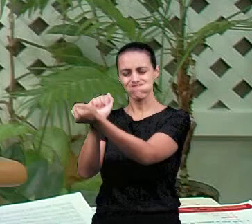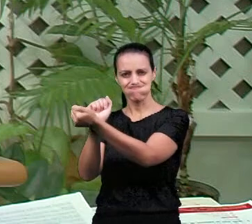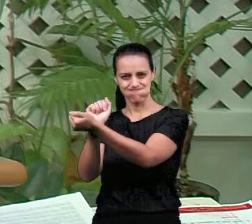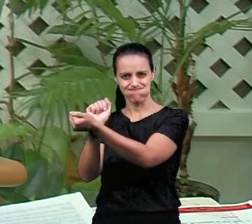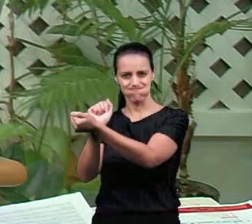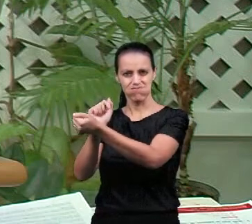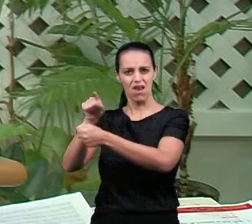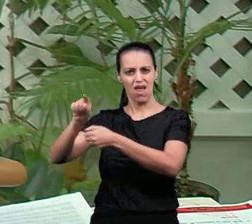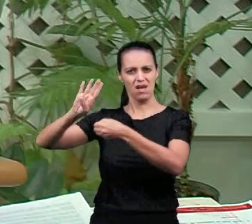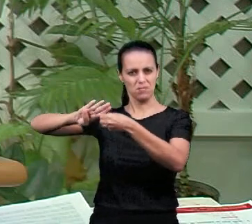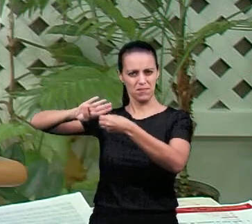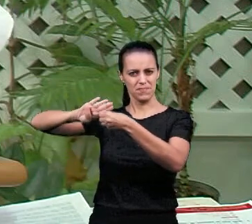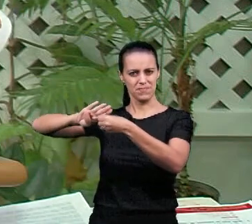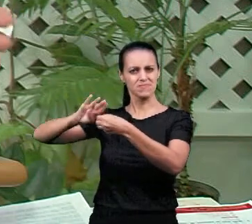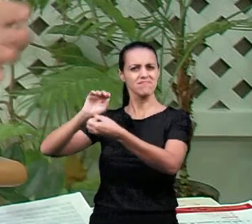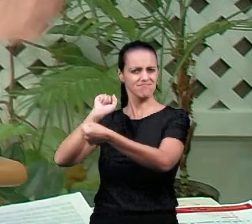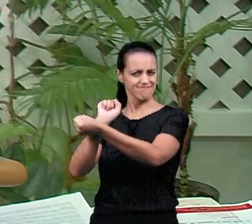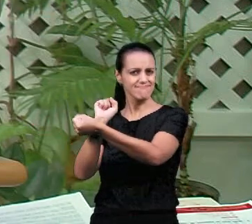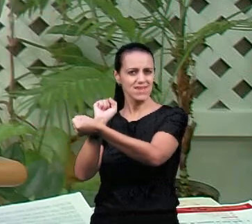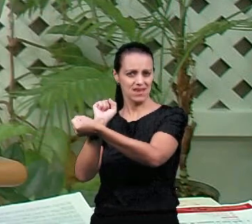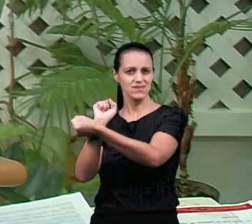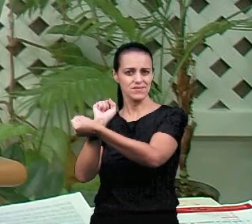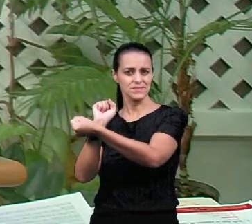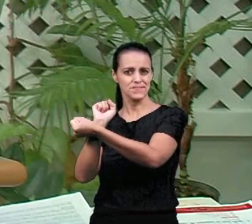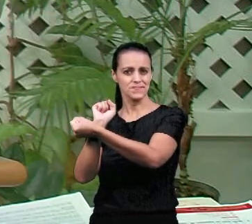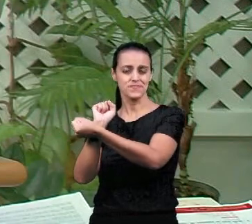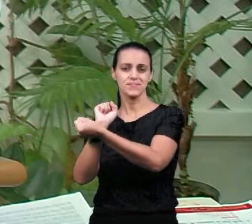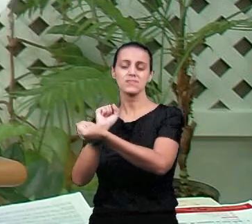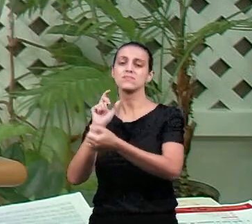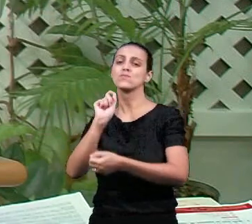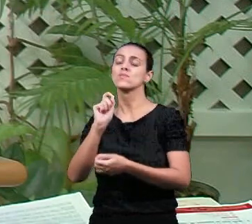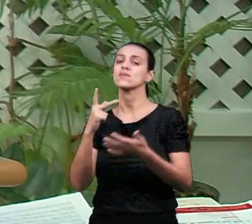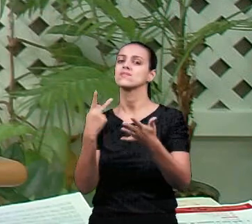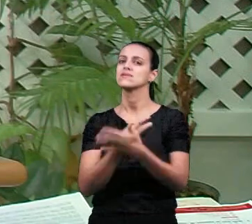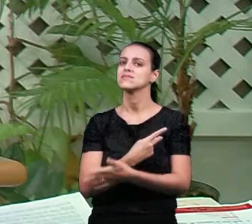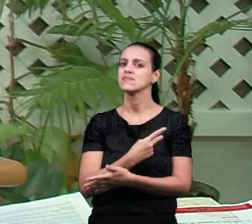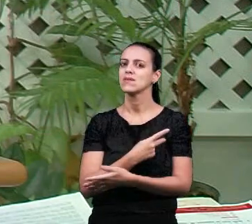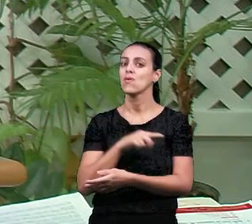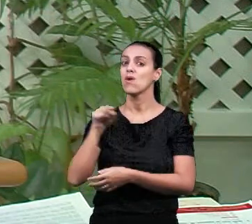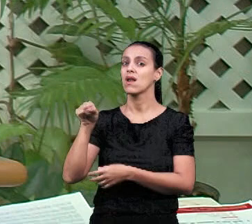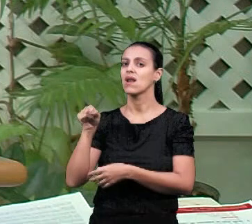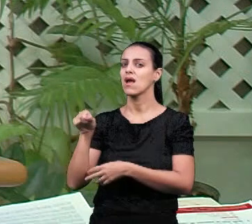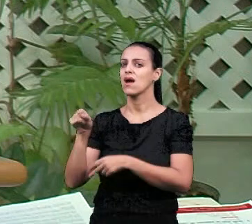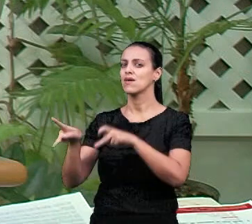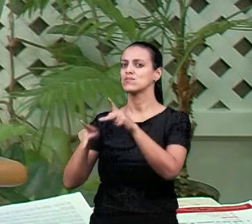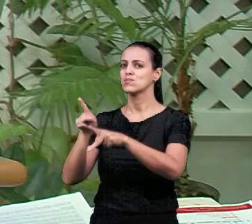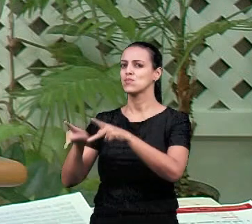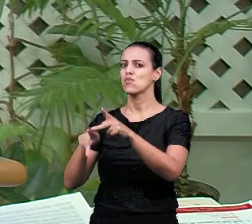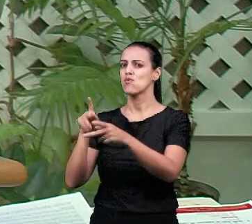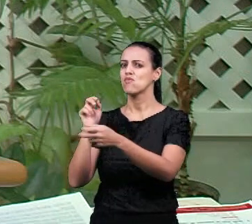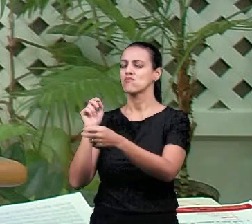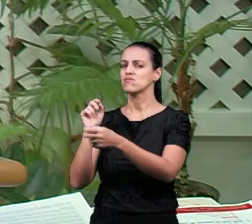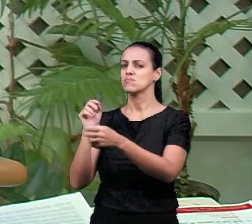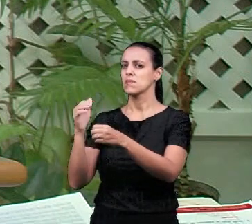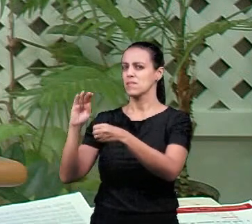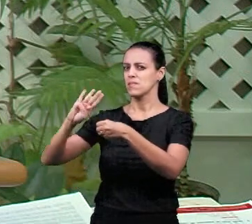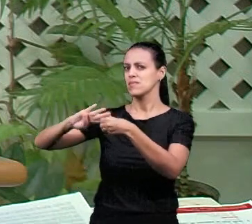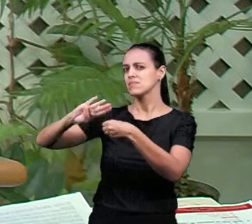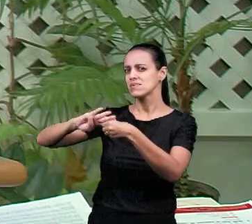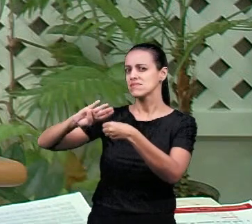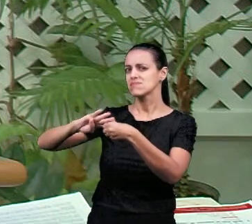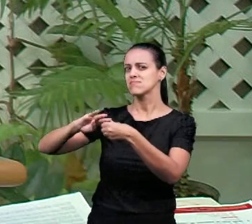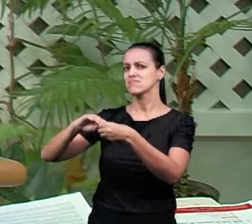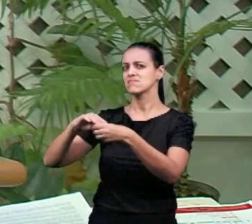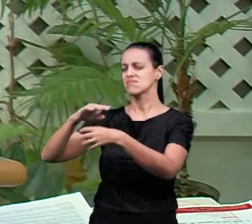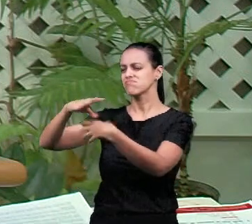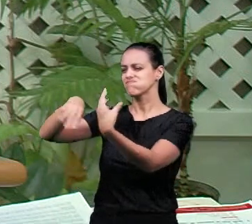Babylone, pardon, ceux de Babylone ont envoyé un groupe. Après, ils ont donné l'orientation,